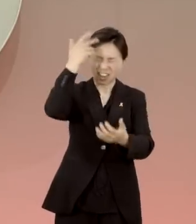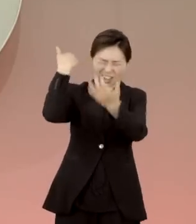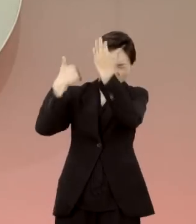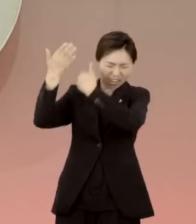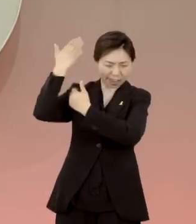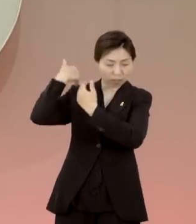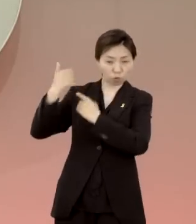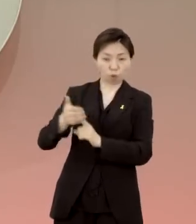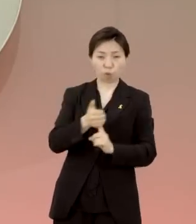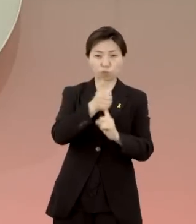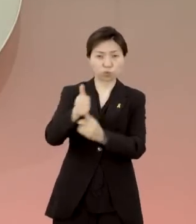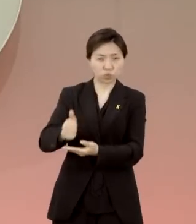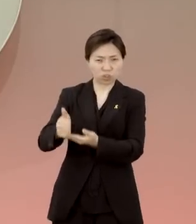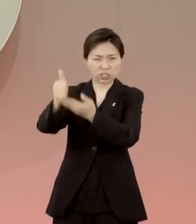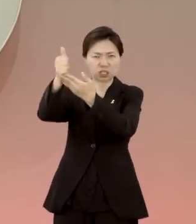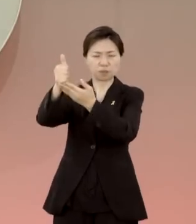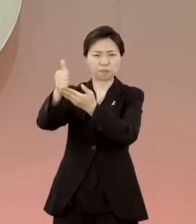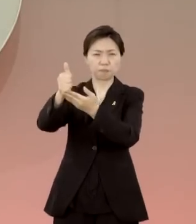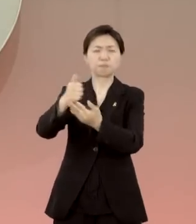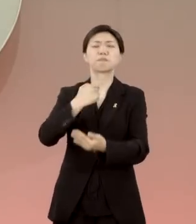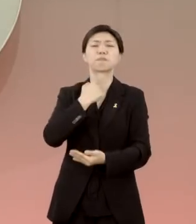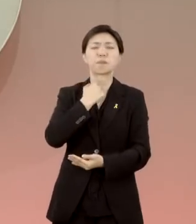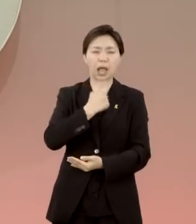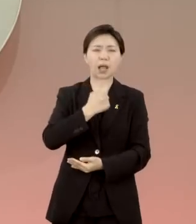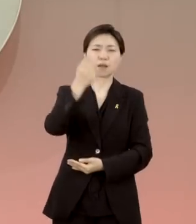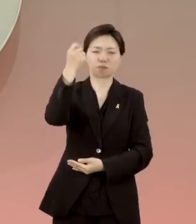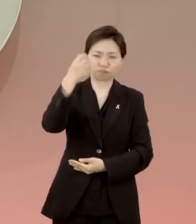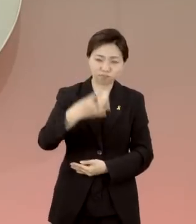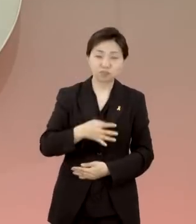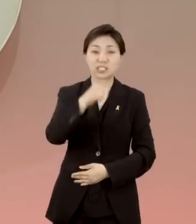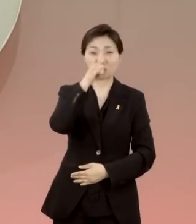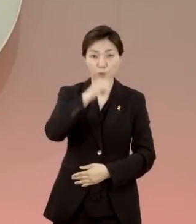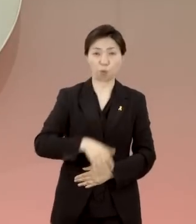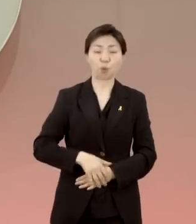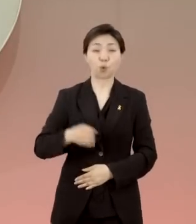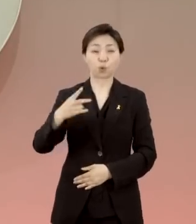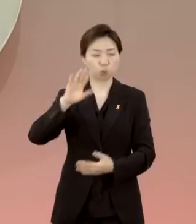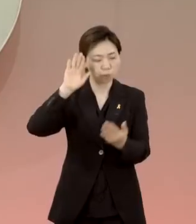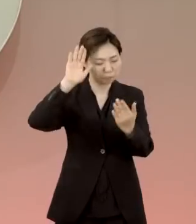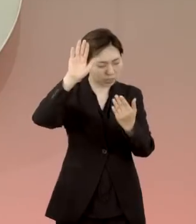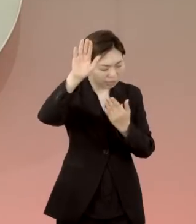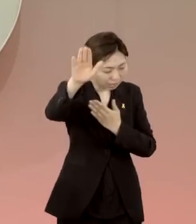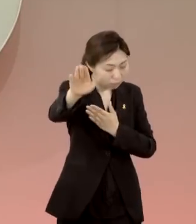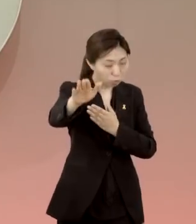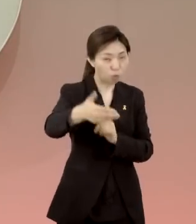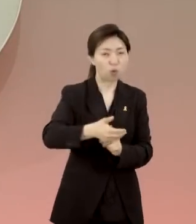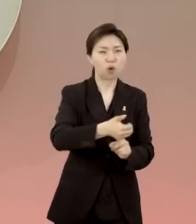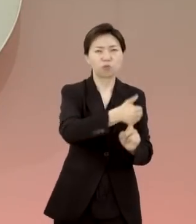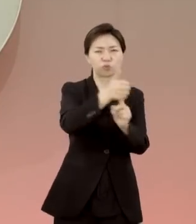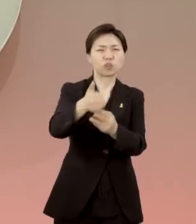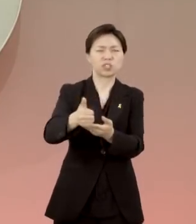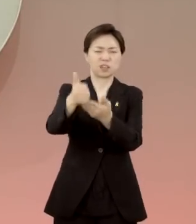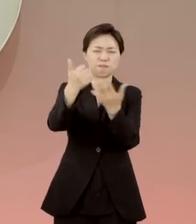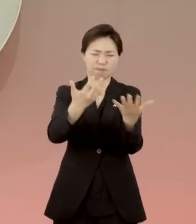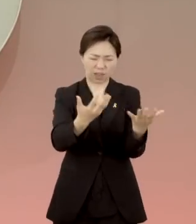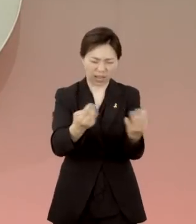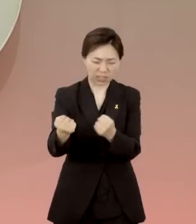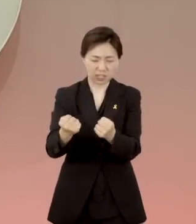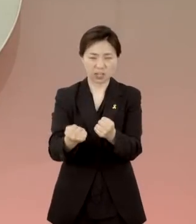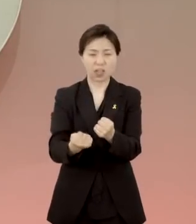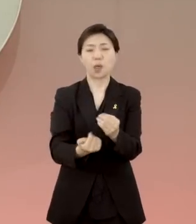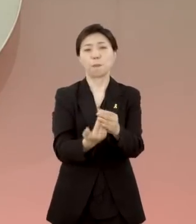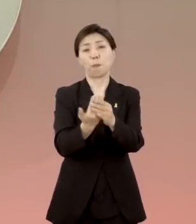과거에도 수많은 부처님이 세상에 출현하셨고 미래에도 수많은 부처님이 세상에